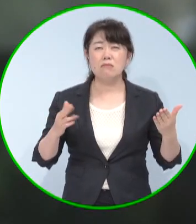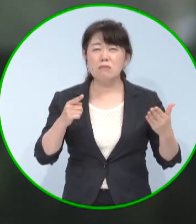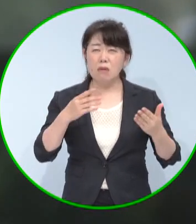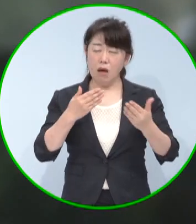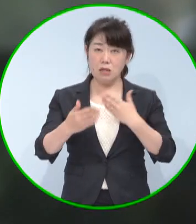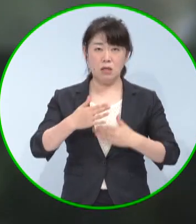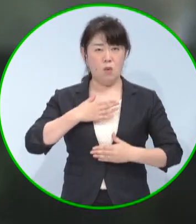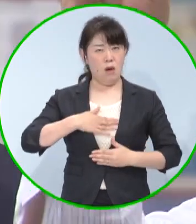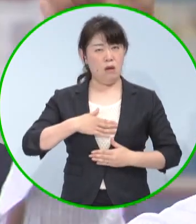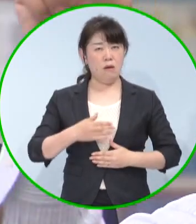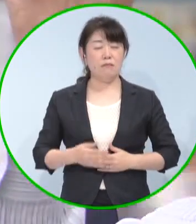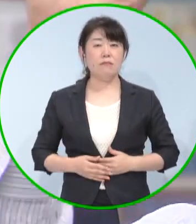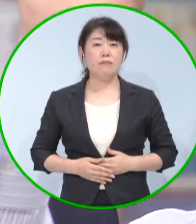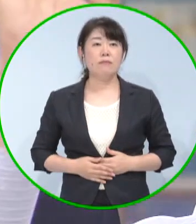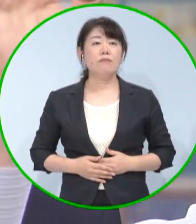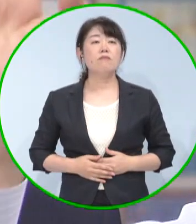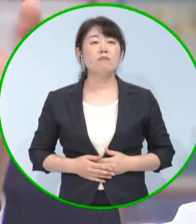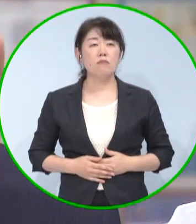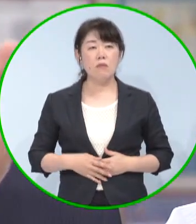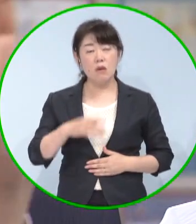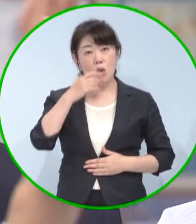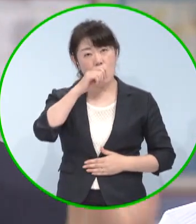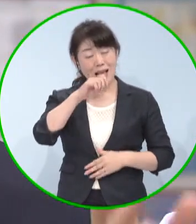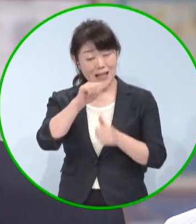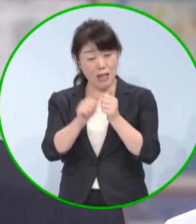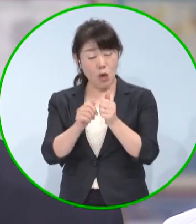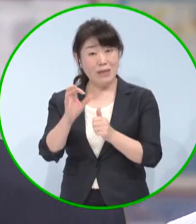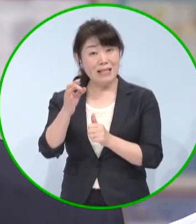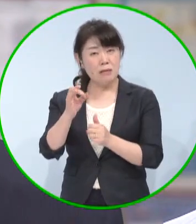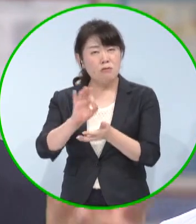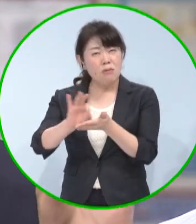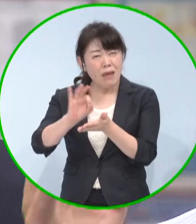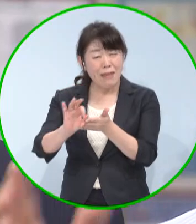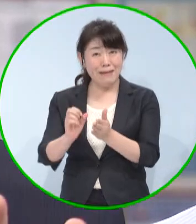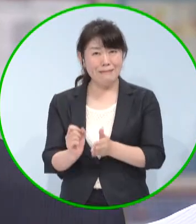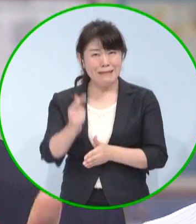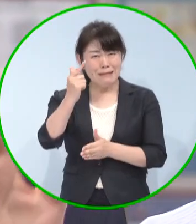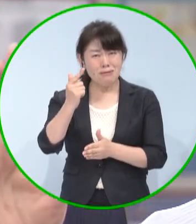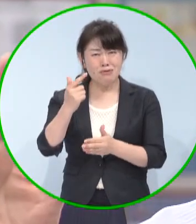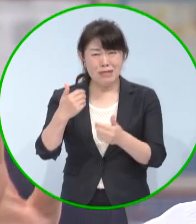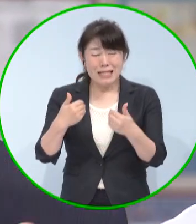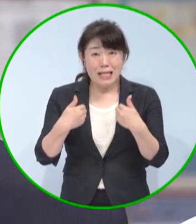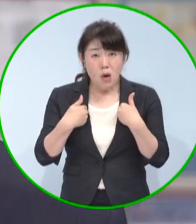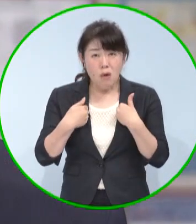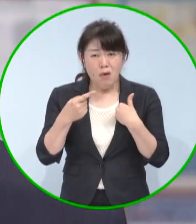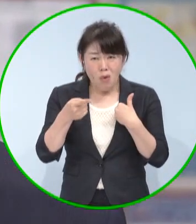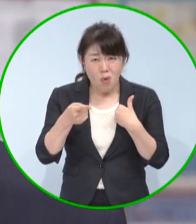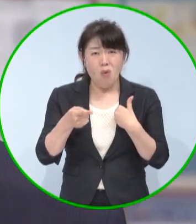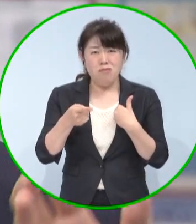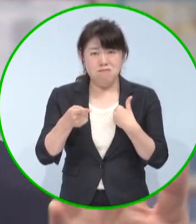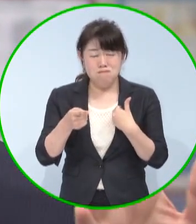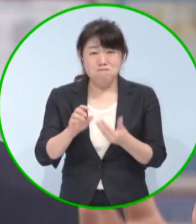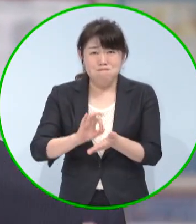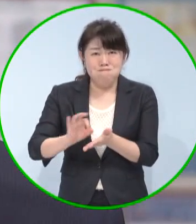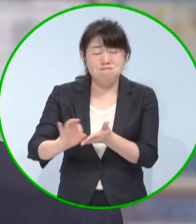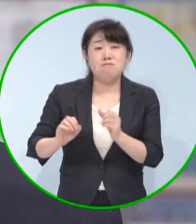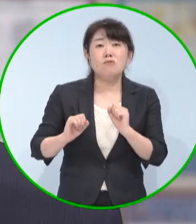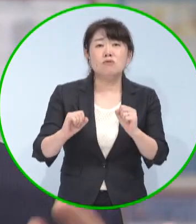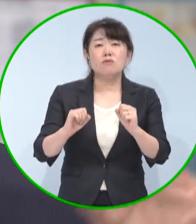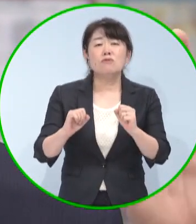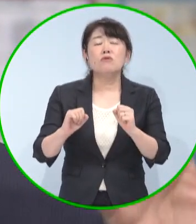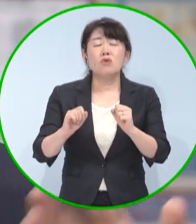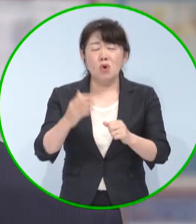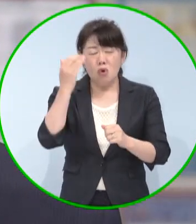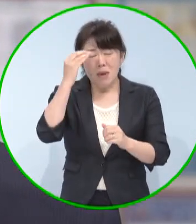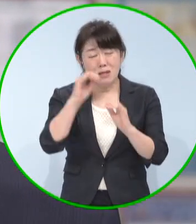らかになった。 予算の予備費を使って緊急にやるべきことをやる。困っている方々、